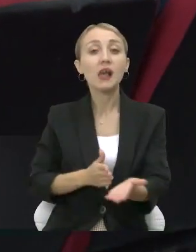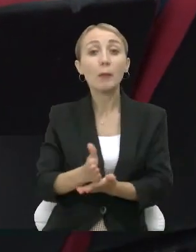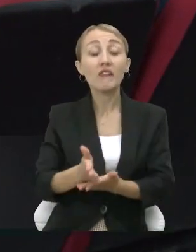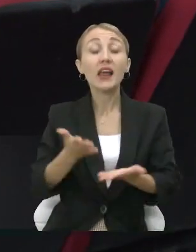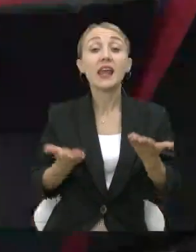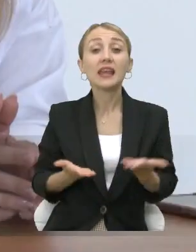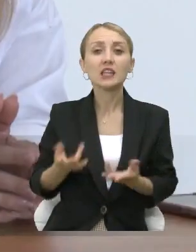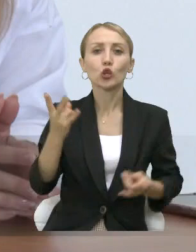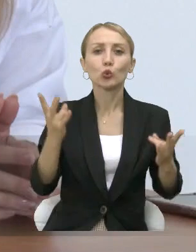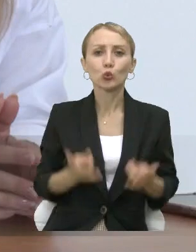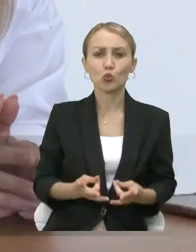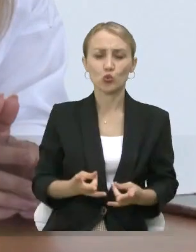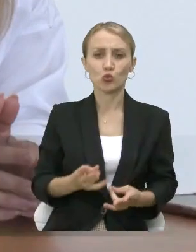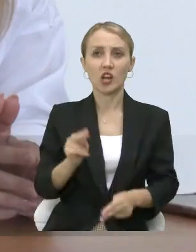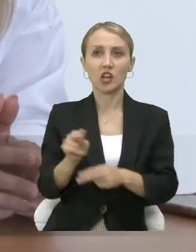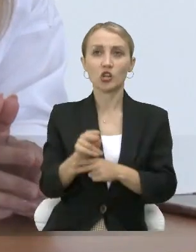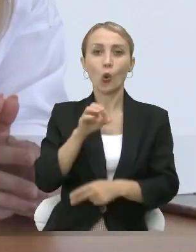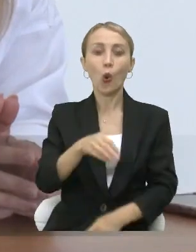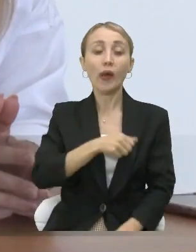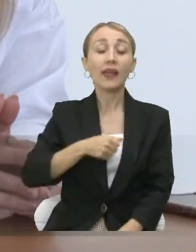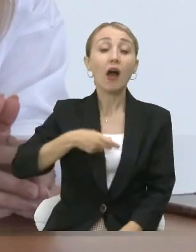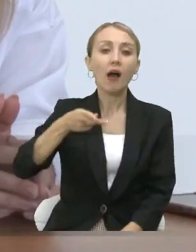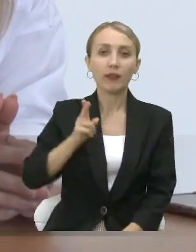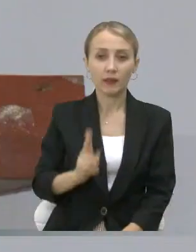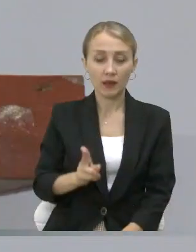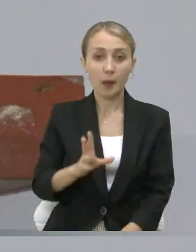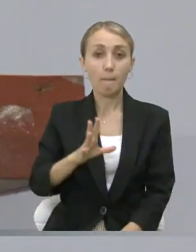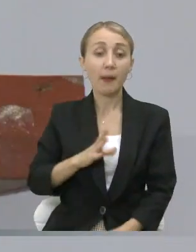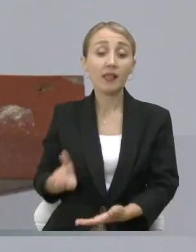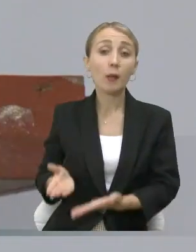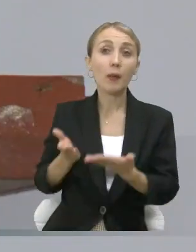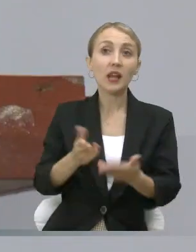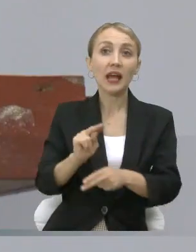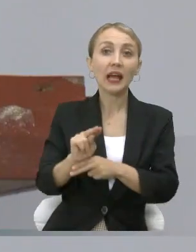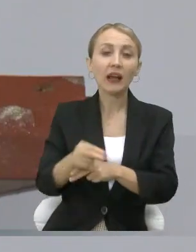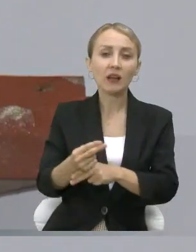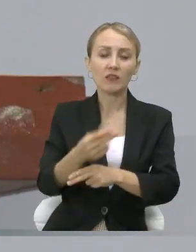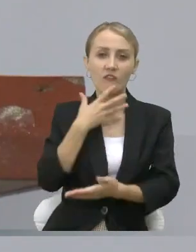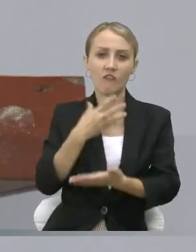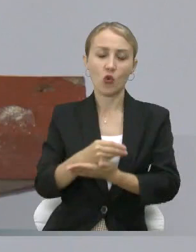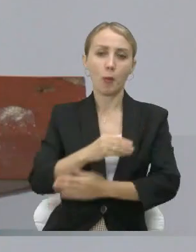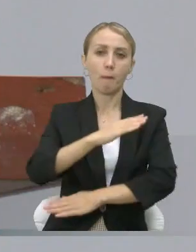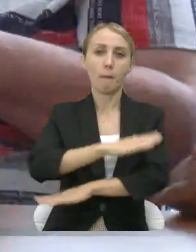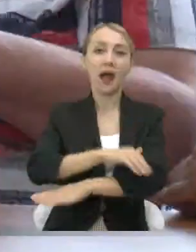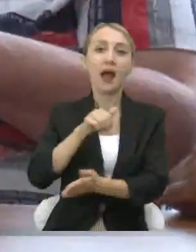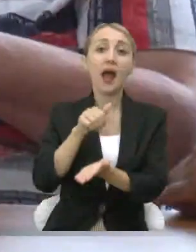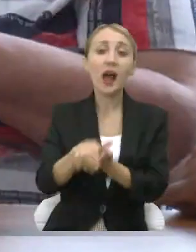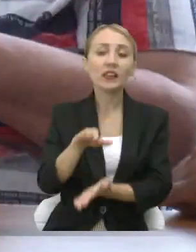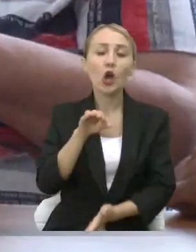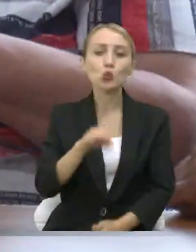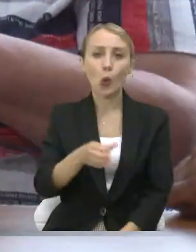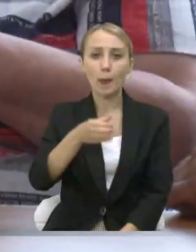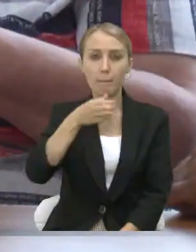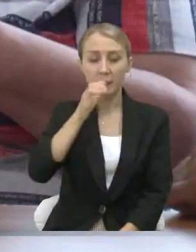на принудительное лечение от алкоголизма. Также были предложены рекомендации по коррекции поведения, в частности, отказу от употребления